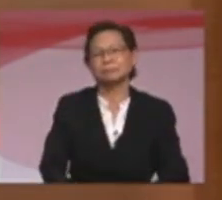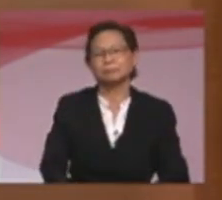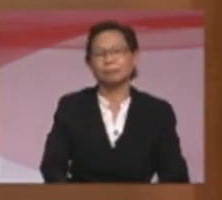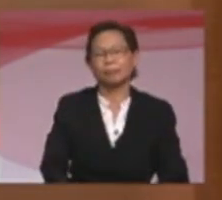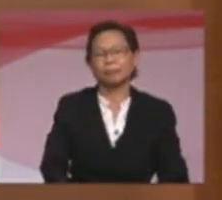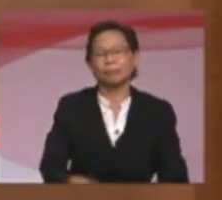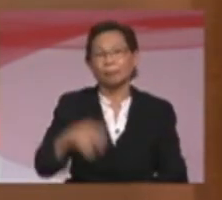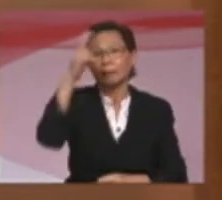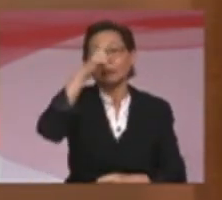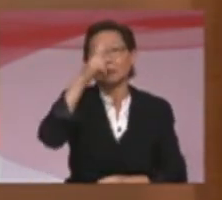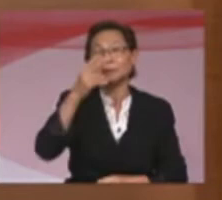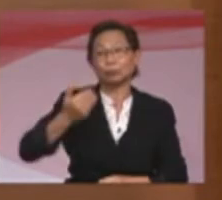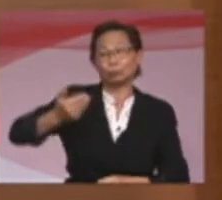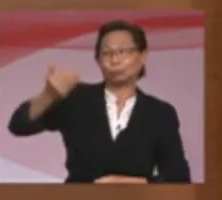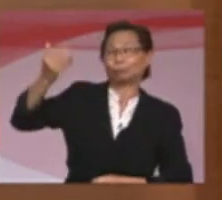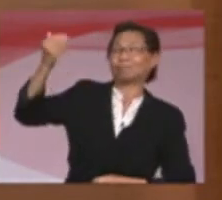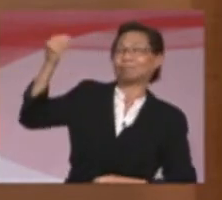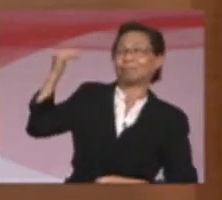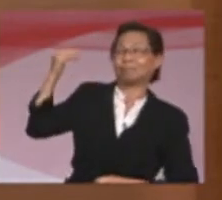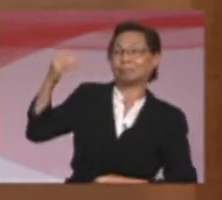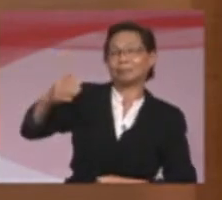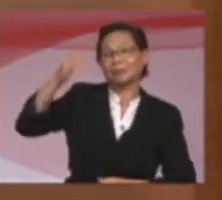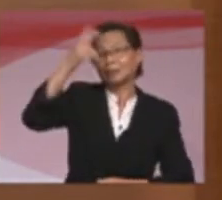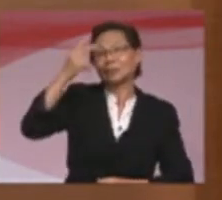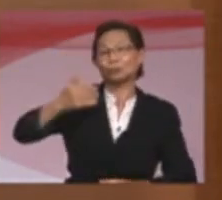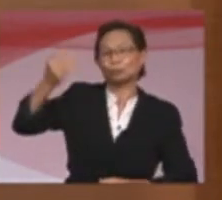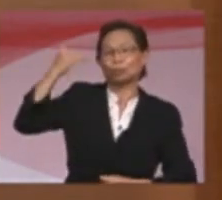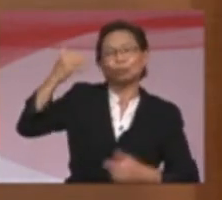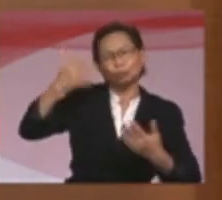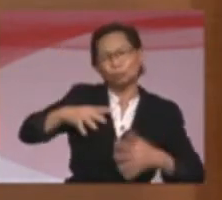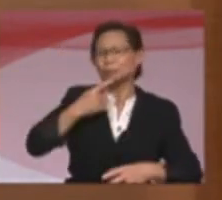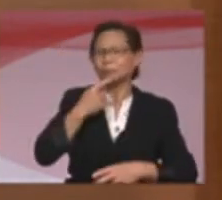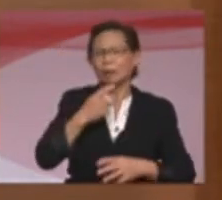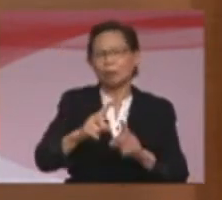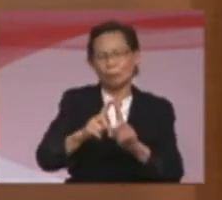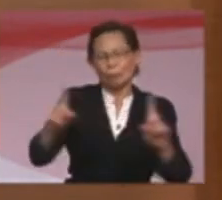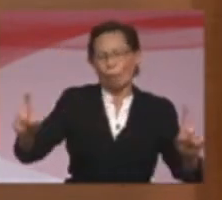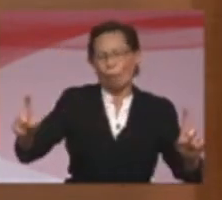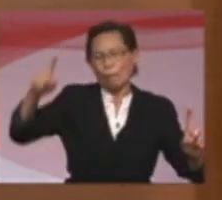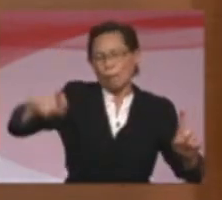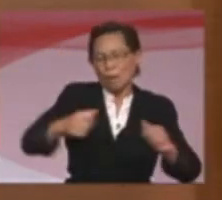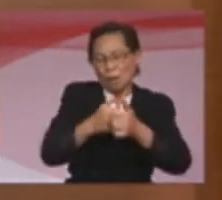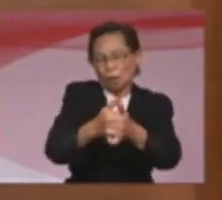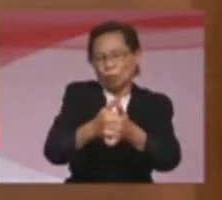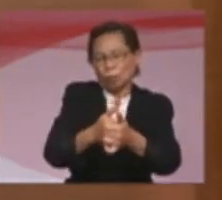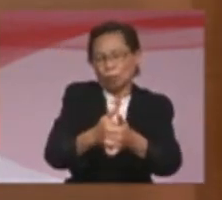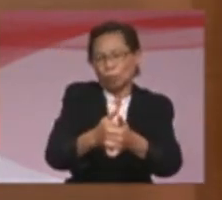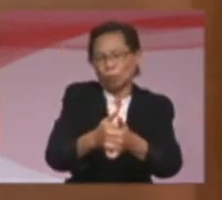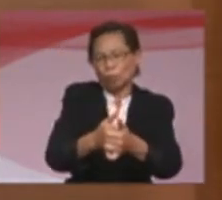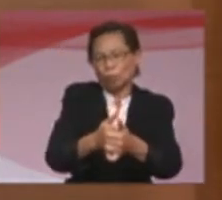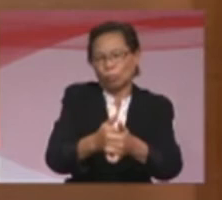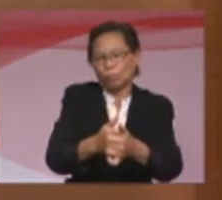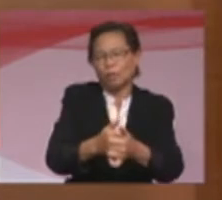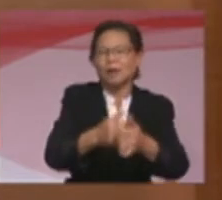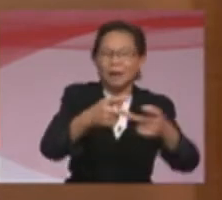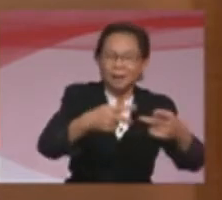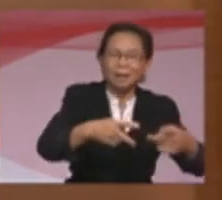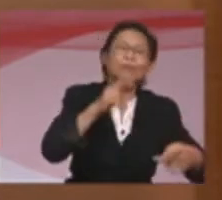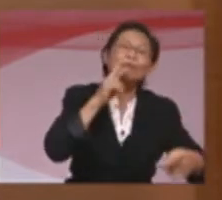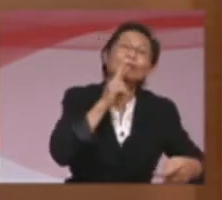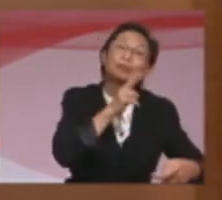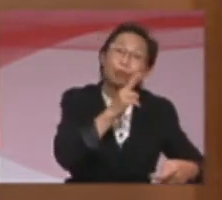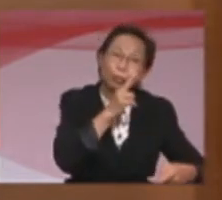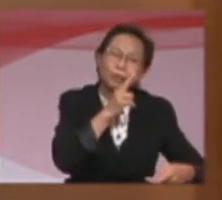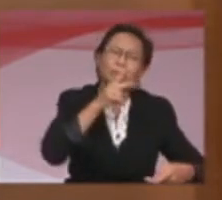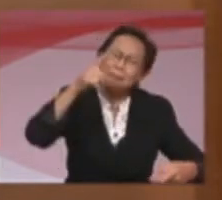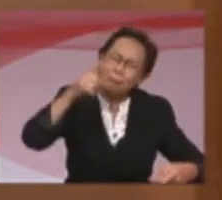Kerajaan sebelum ini telah menetapkan penjarakan sosial yang perlu dipatuhi oleh pengusaha-pengusaha kedai makanan serta